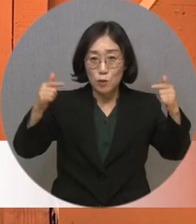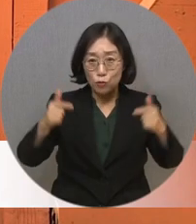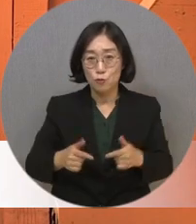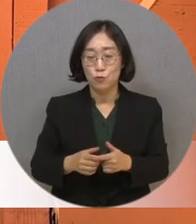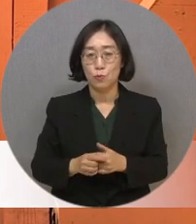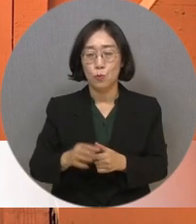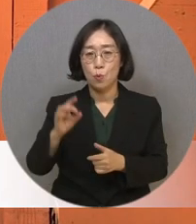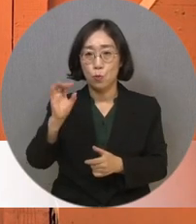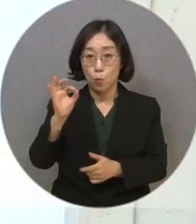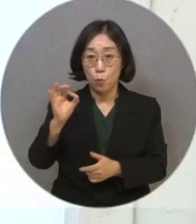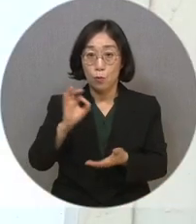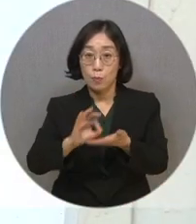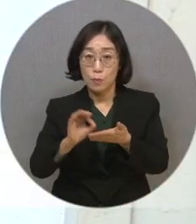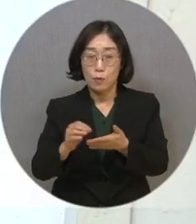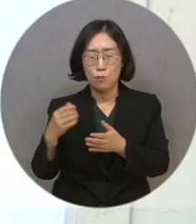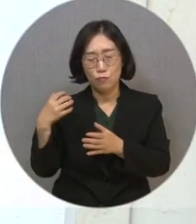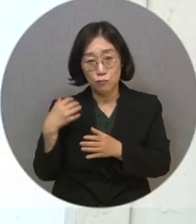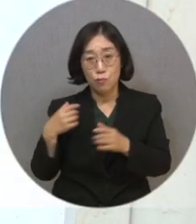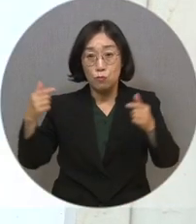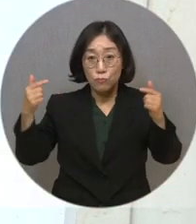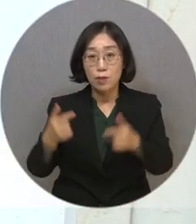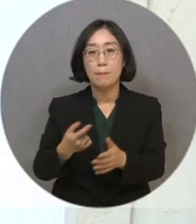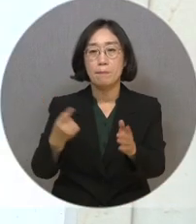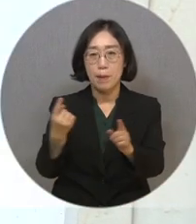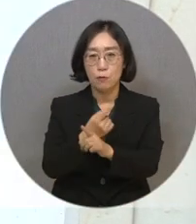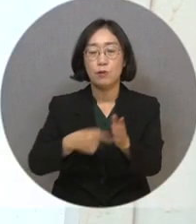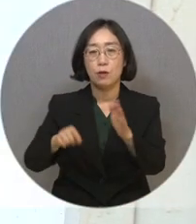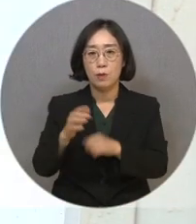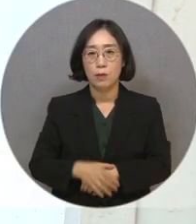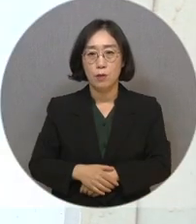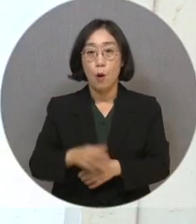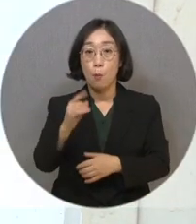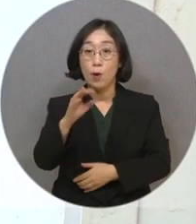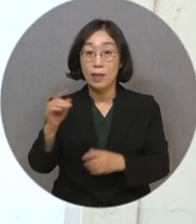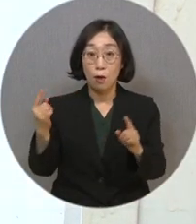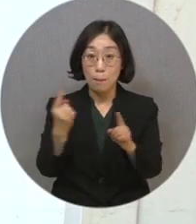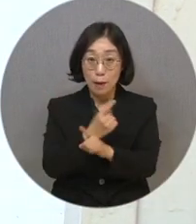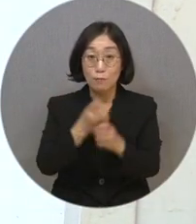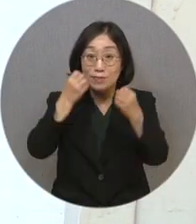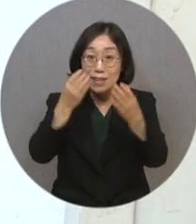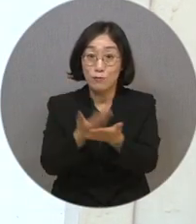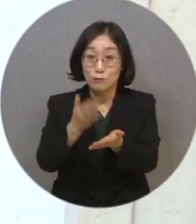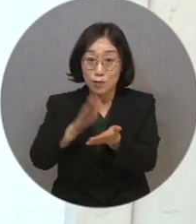절감을 위해 노후 보일러를 친환경 보일러로 교체할 경우 보조금을 지원합니다.